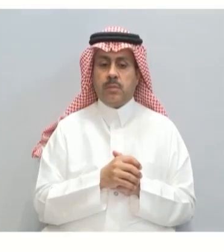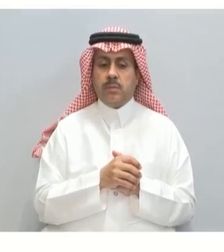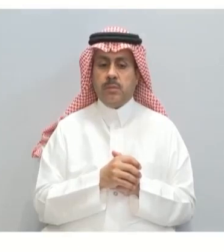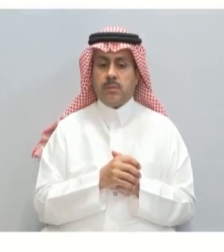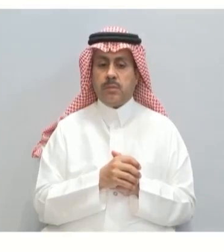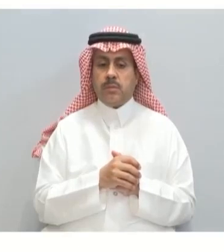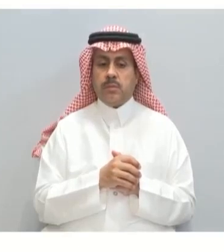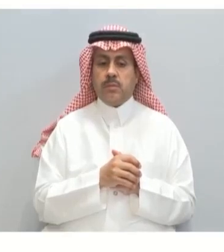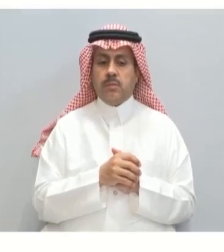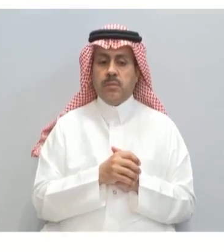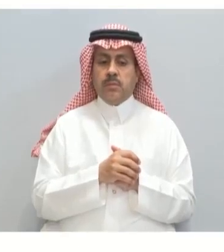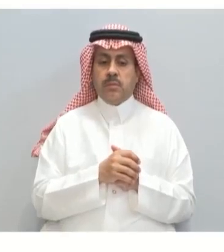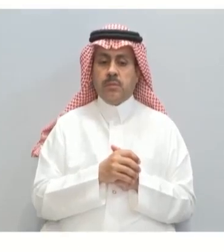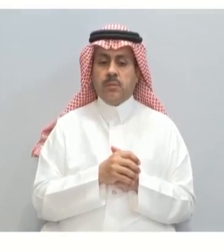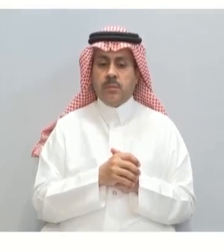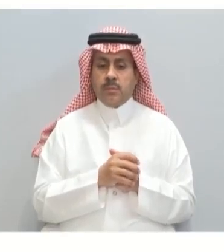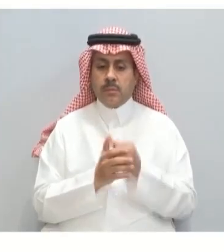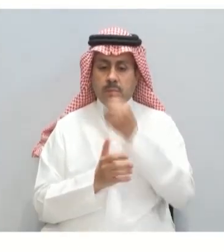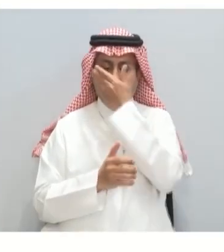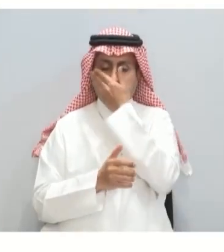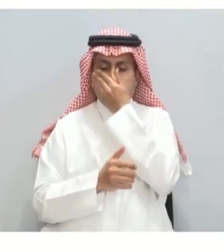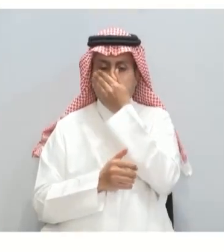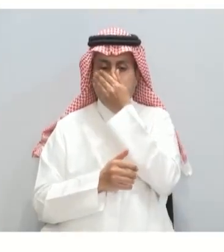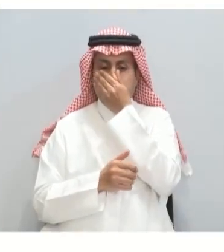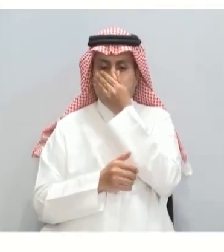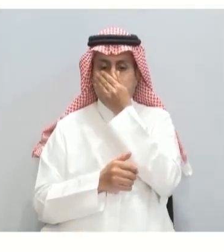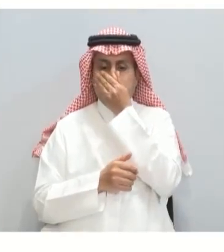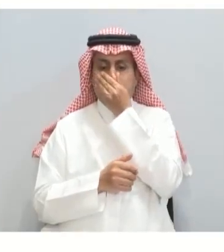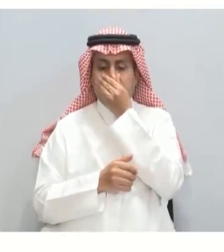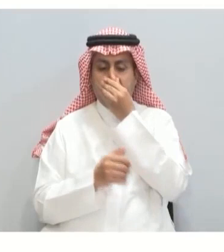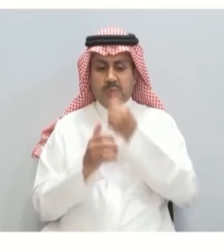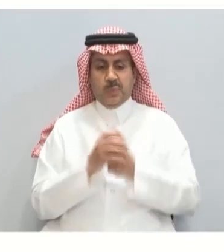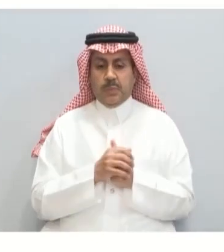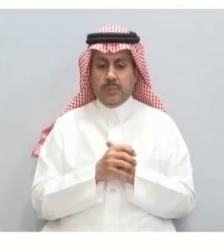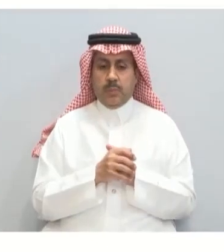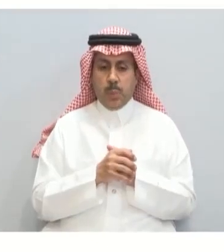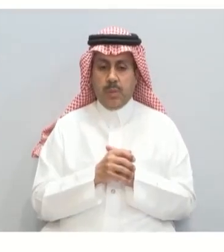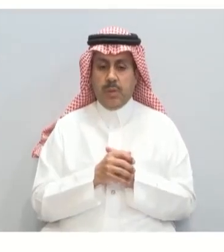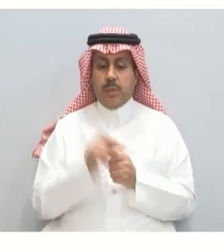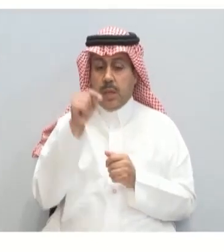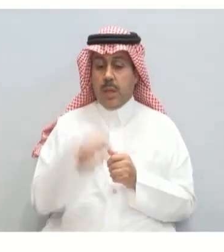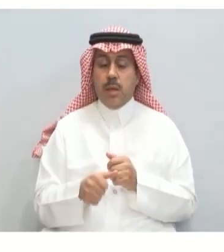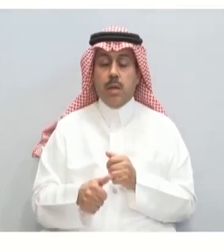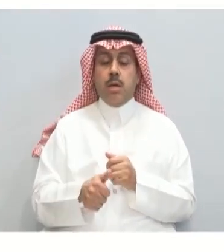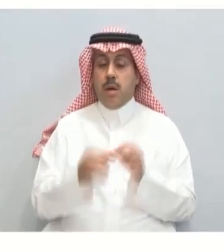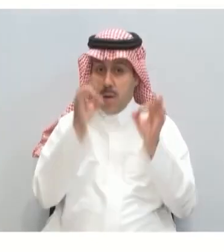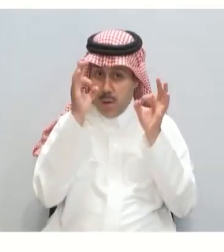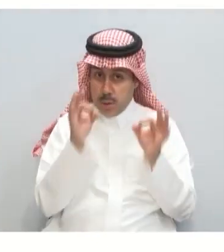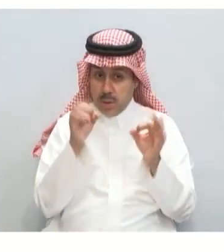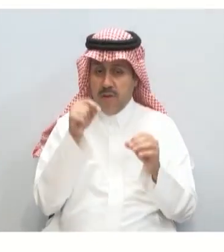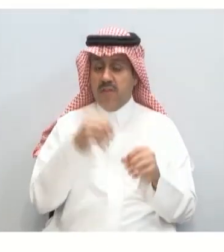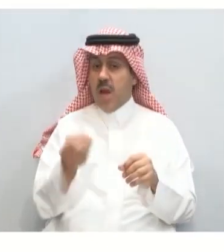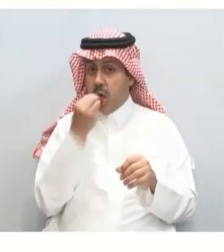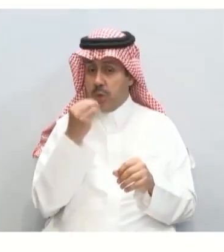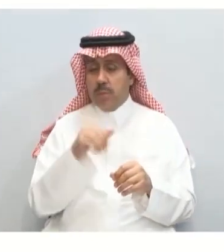حراما وحلالا قل ا الله اذن لكم ام على الله تفترون استدل على ان الاصل في